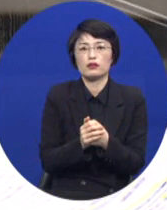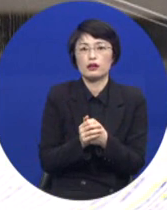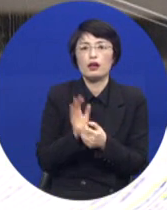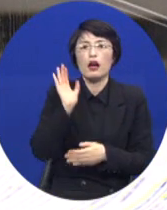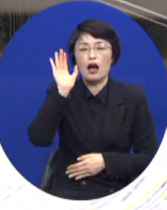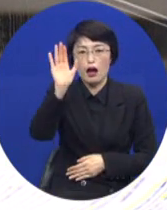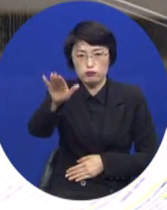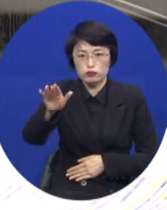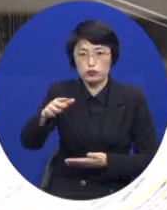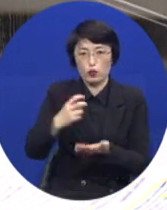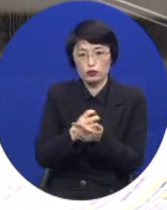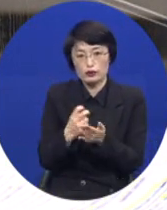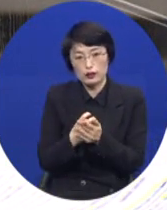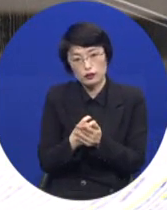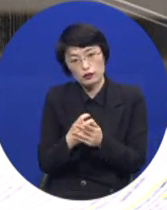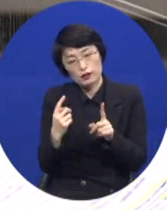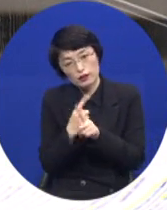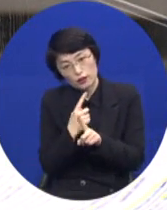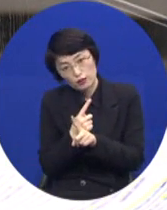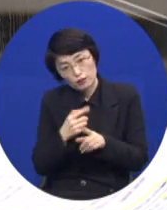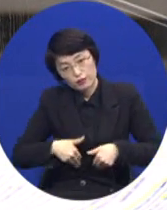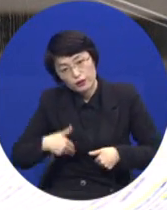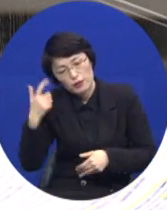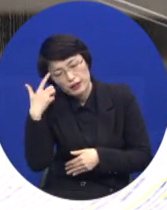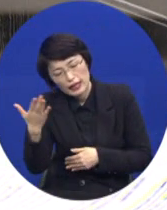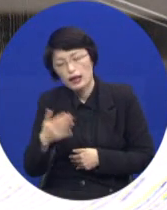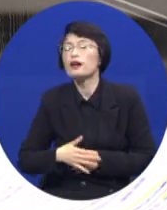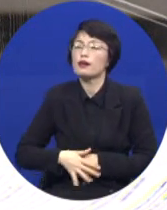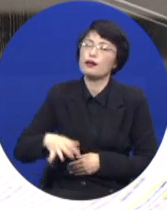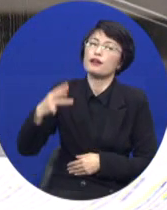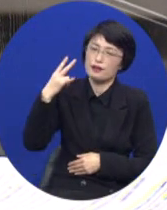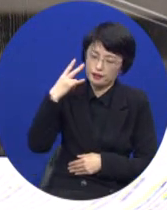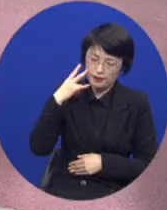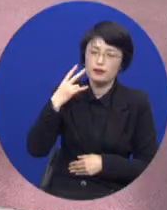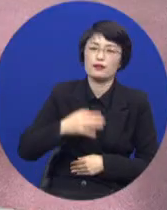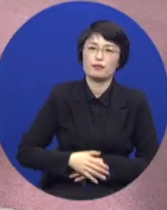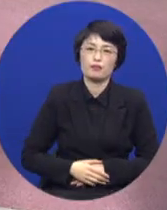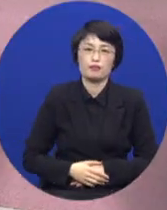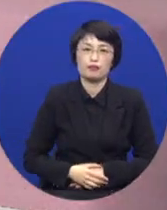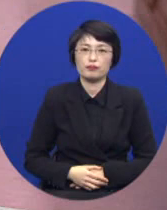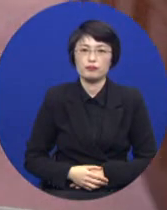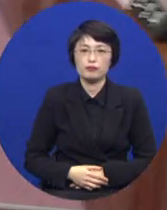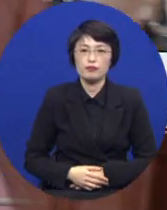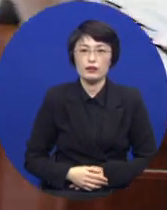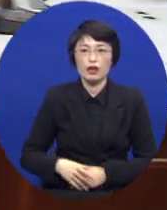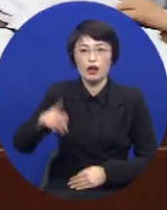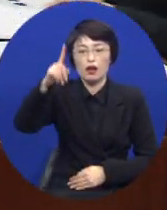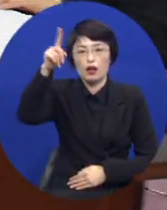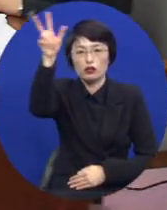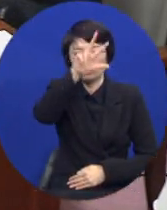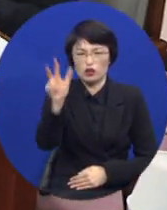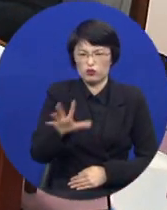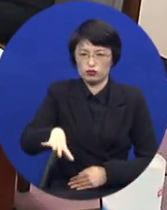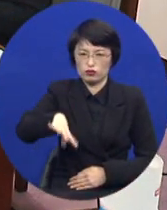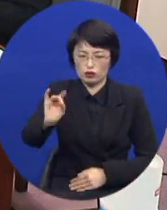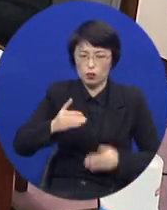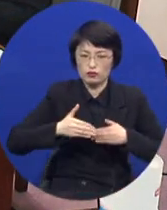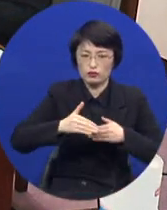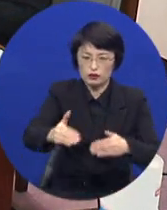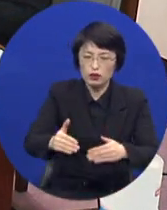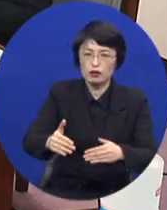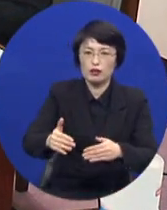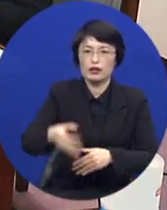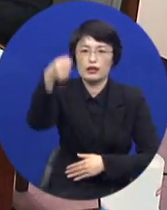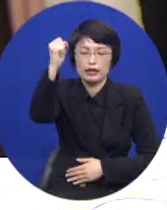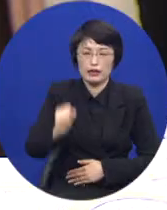대독 에서 이 필요하겠습니까 그런 부분은 에 공감을 합니다 그렇죠 예 전국에서 처음으로 진행된 드림 터 카지노